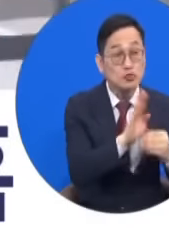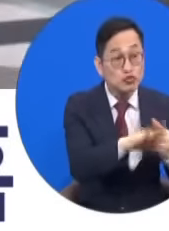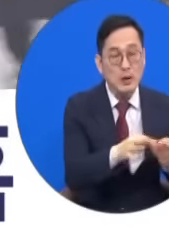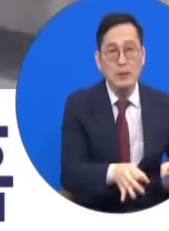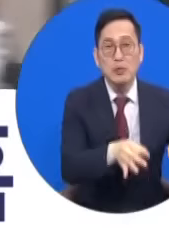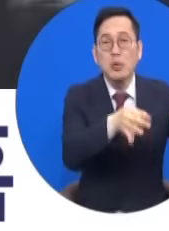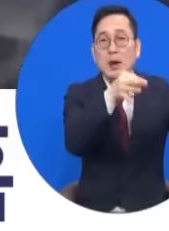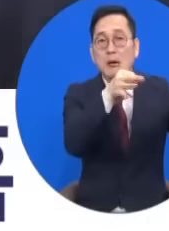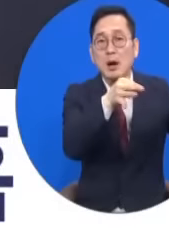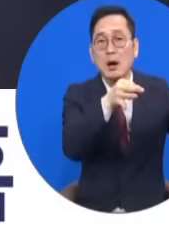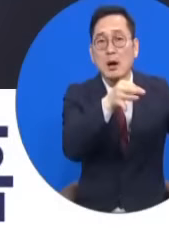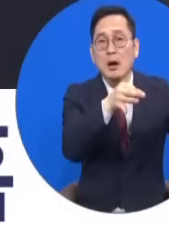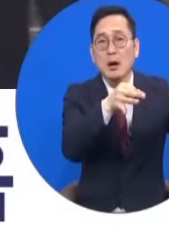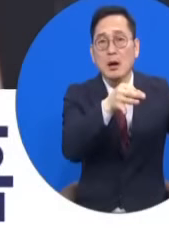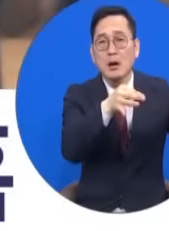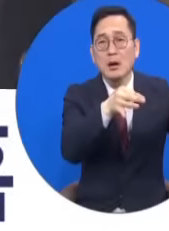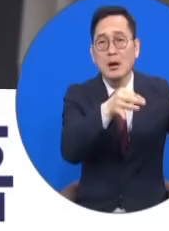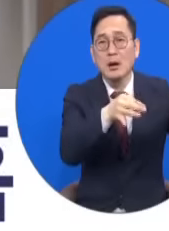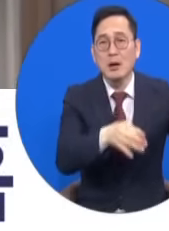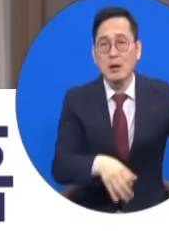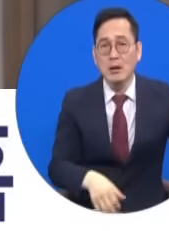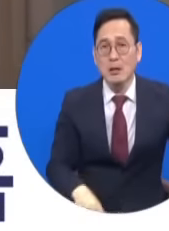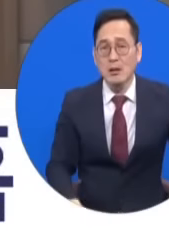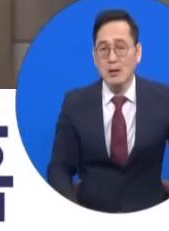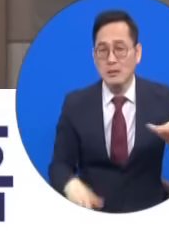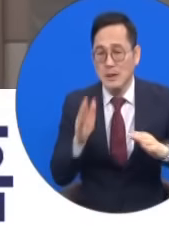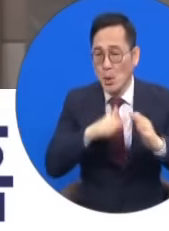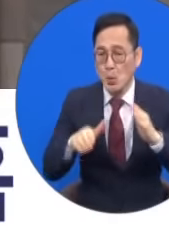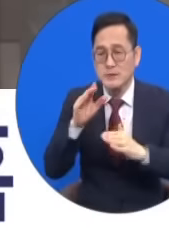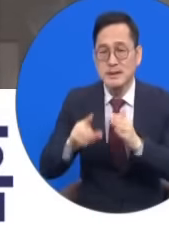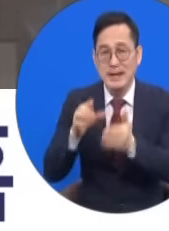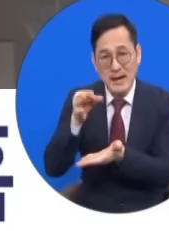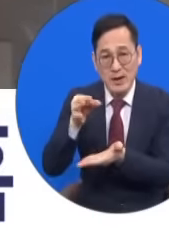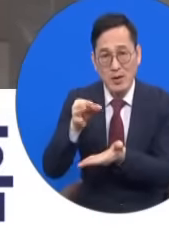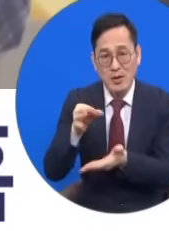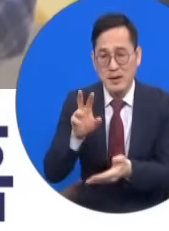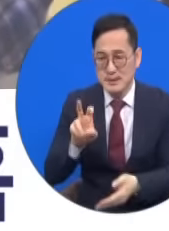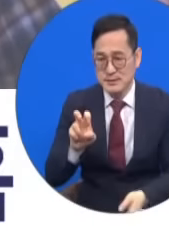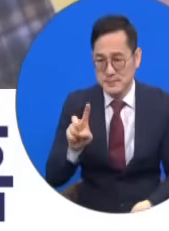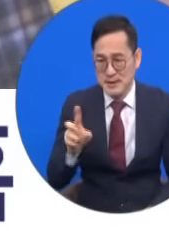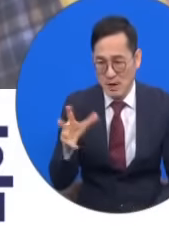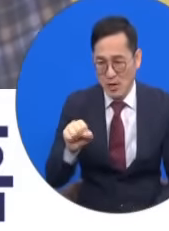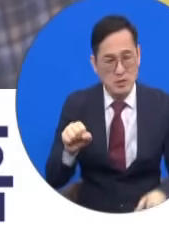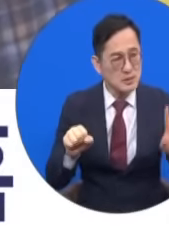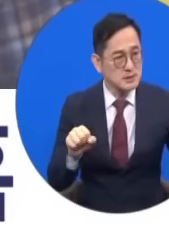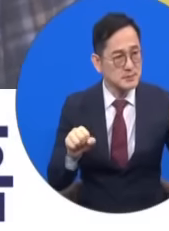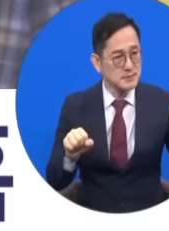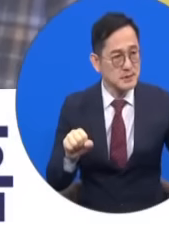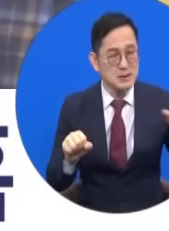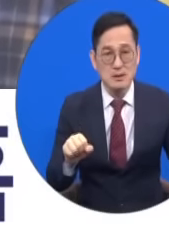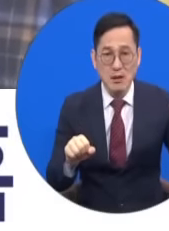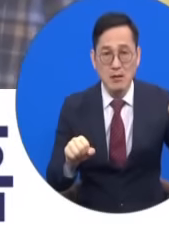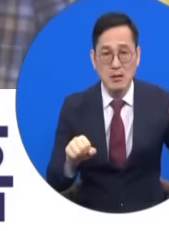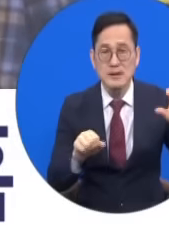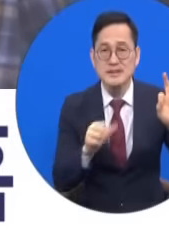거예요. 그런데 공시지가인 21억, 그러니까 10억 이상 차이가 나는 겁니다. 그런데 지금 현재